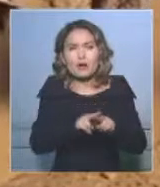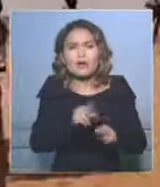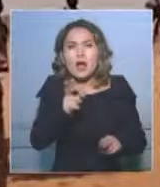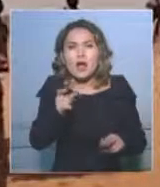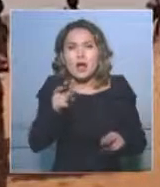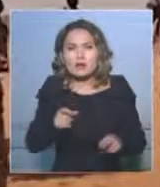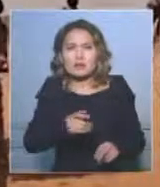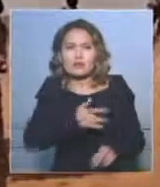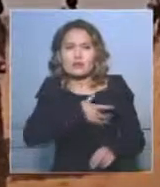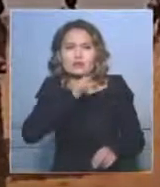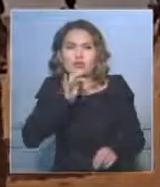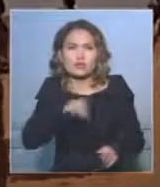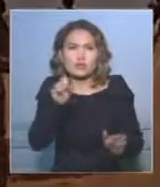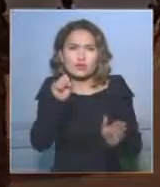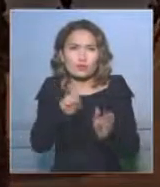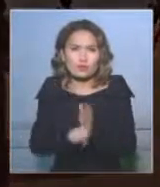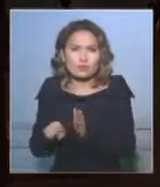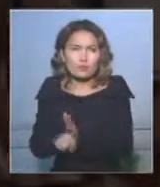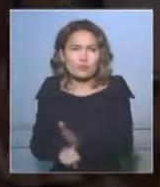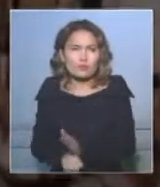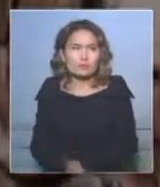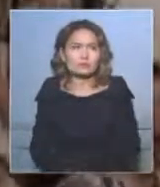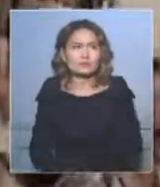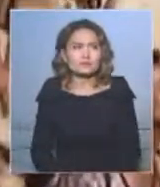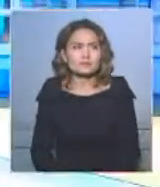жасауға дайындық жаттығулары көрсетілген.